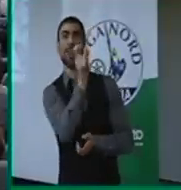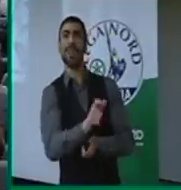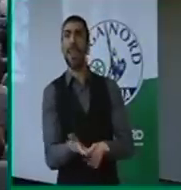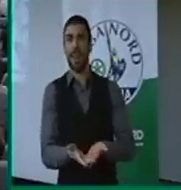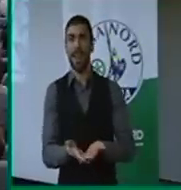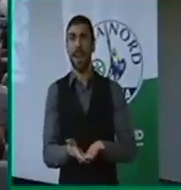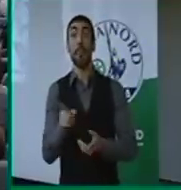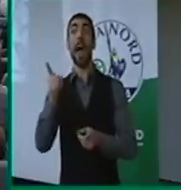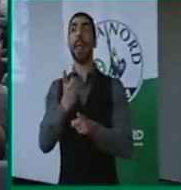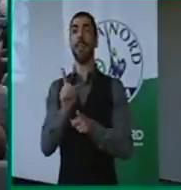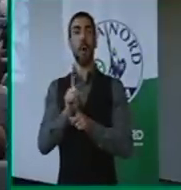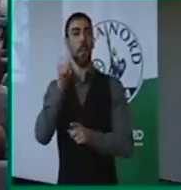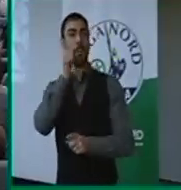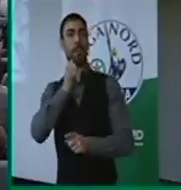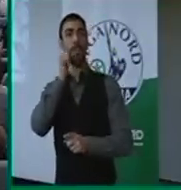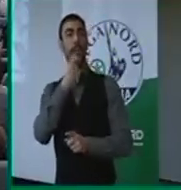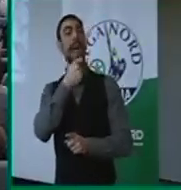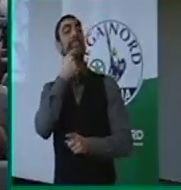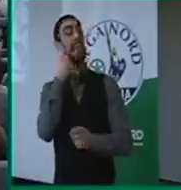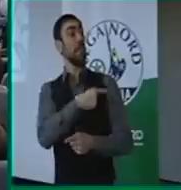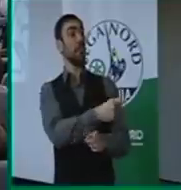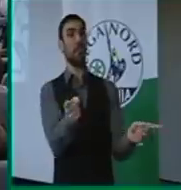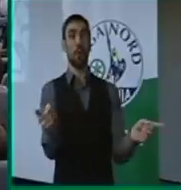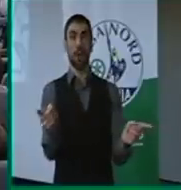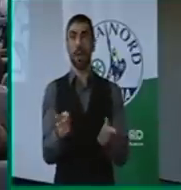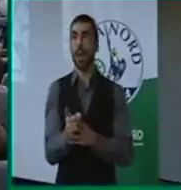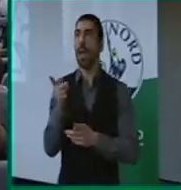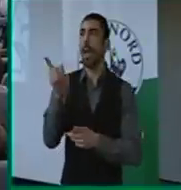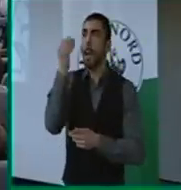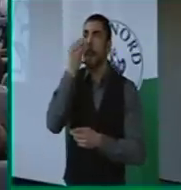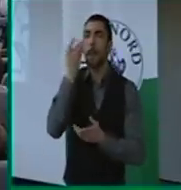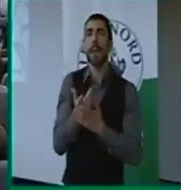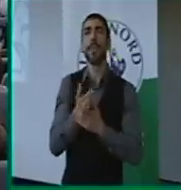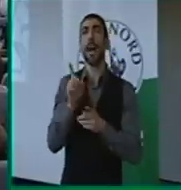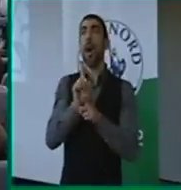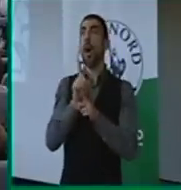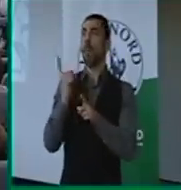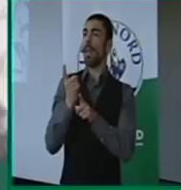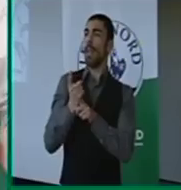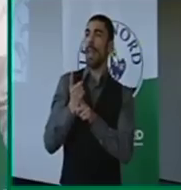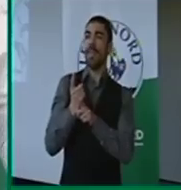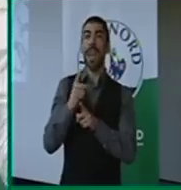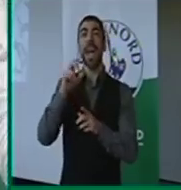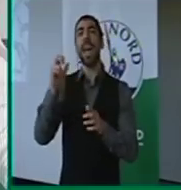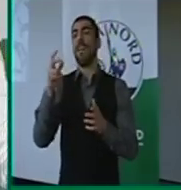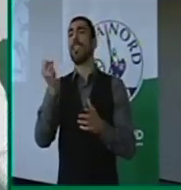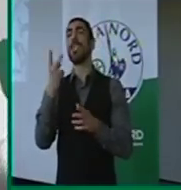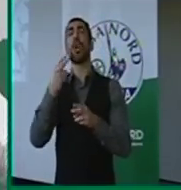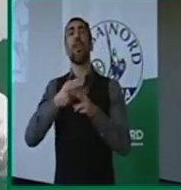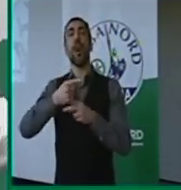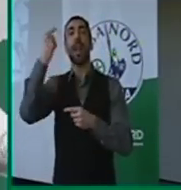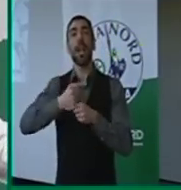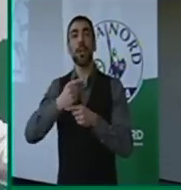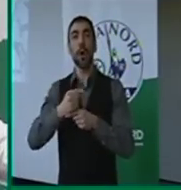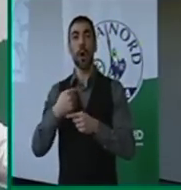italiani ma deve far finta di fare il loro interesse pensate come si deve risintonizzare 18 volte al giorno per